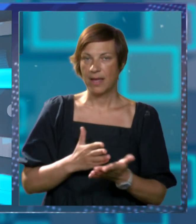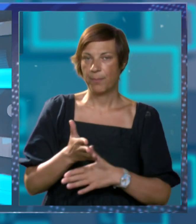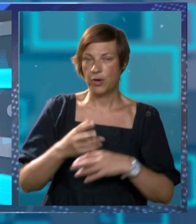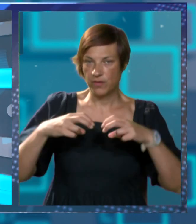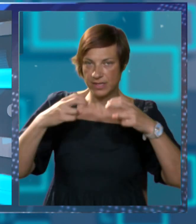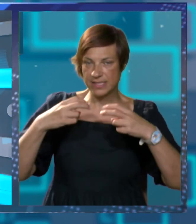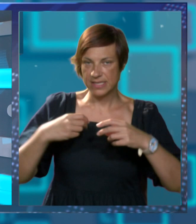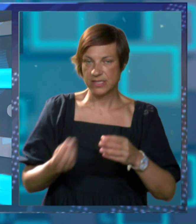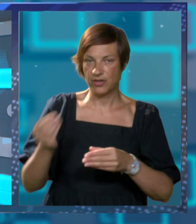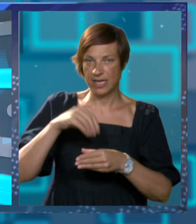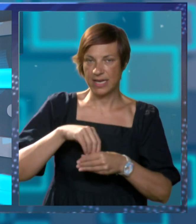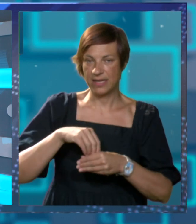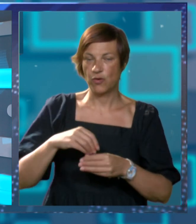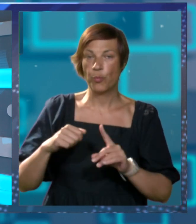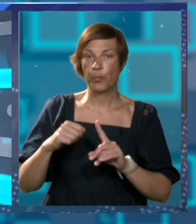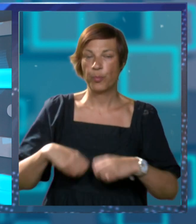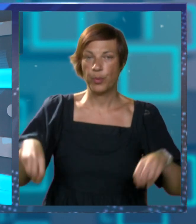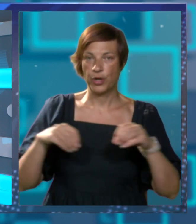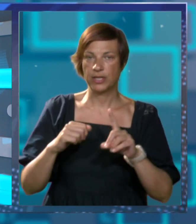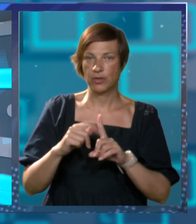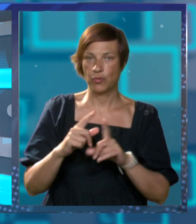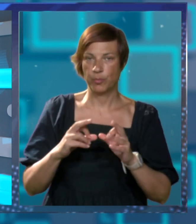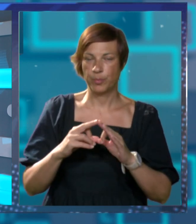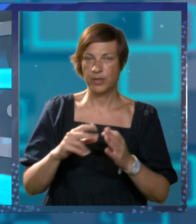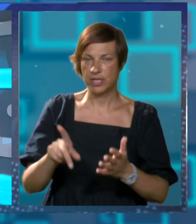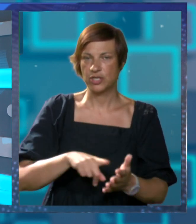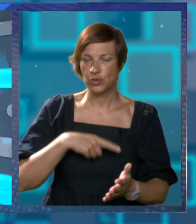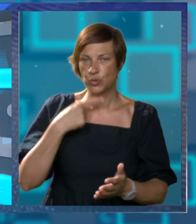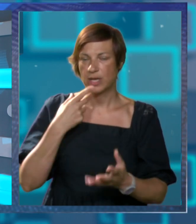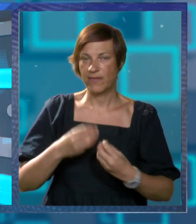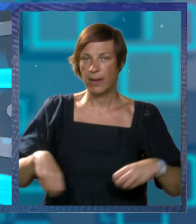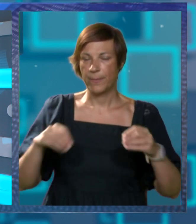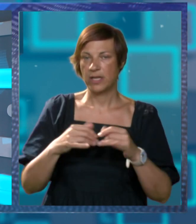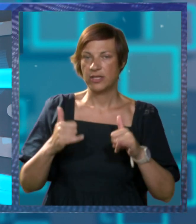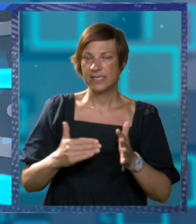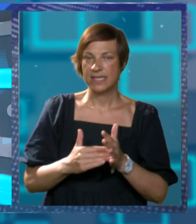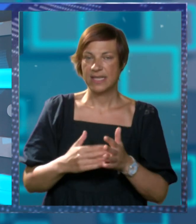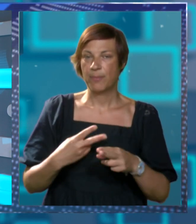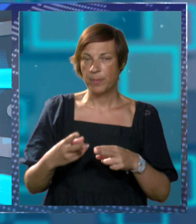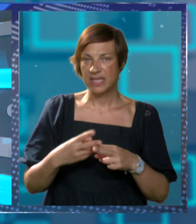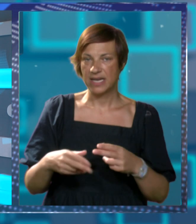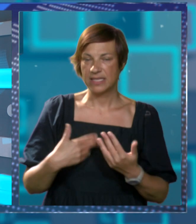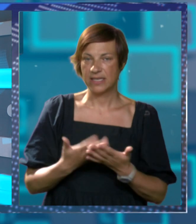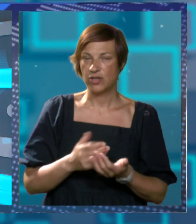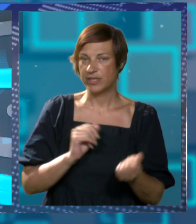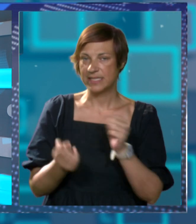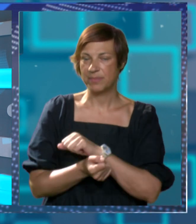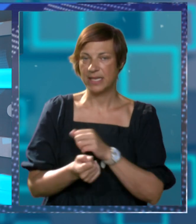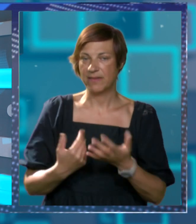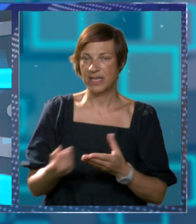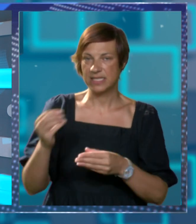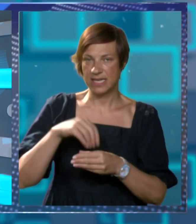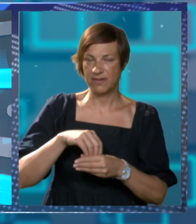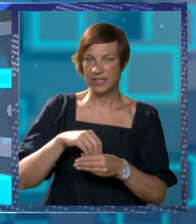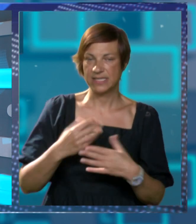Provode se istrage nad investitorom u projekt Kupara. Riječ je o dugo najavljivanom projektu koji je do sad trebao biti realiziran, no izmjenjivali su